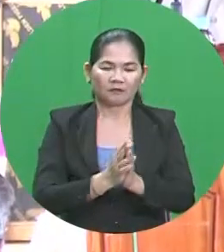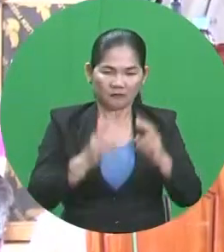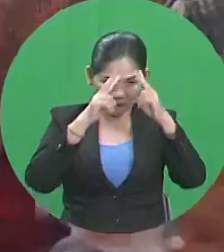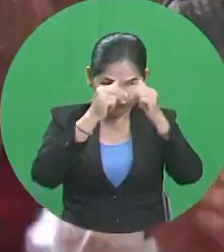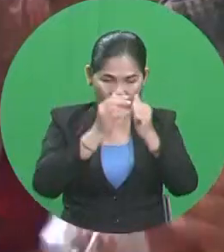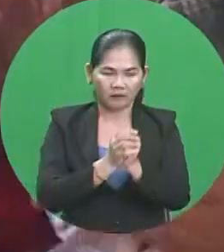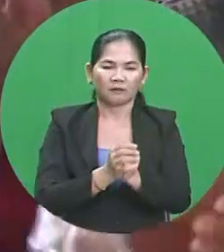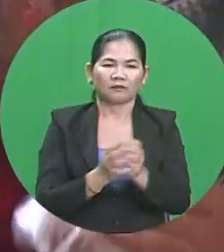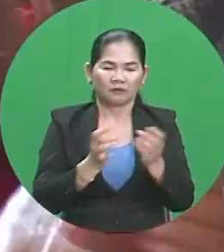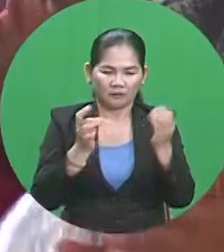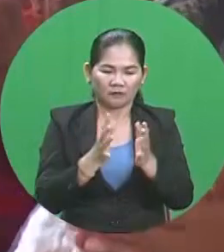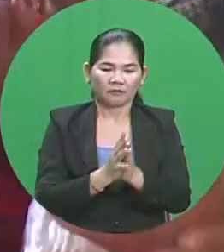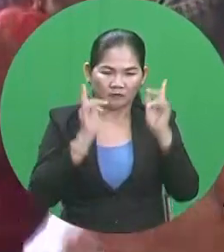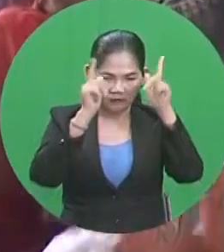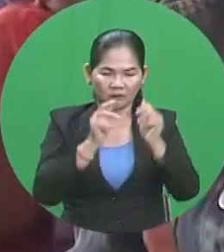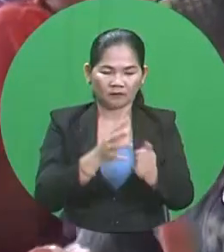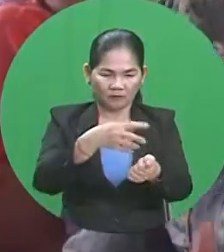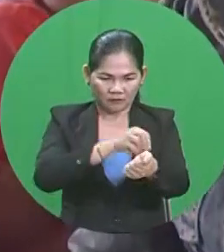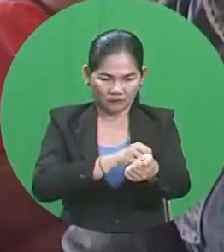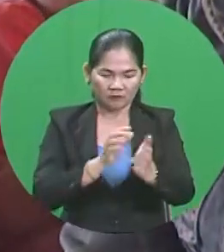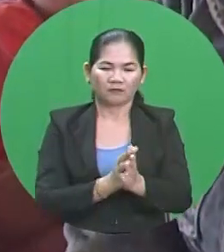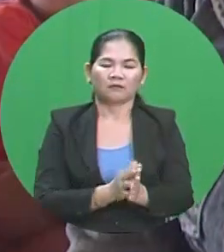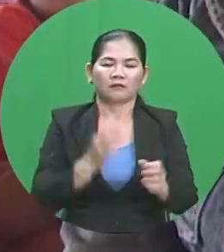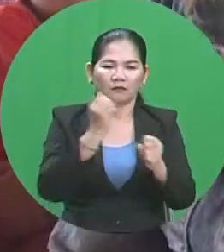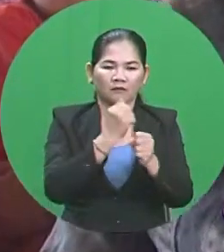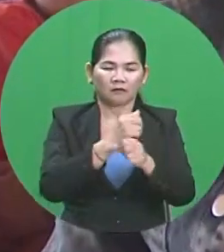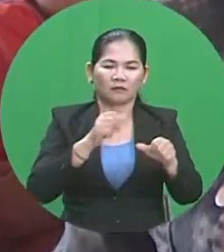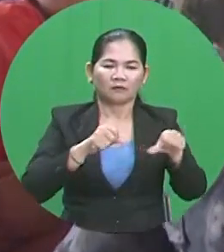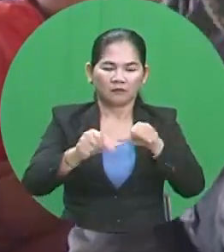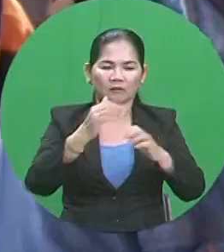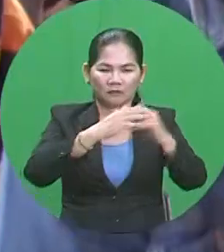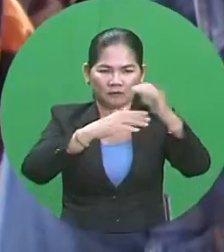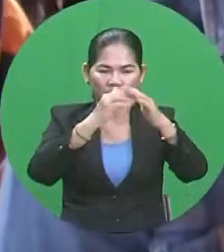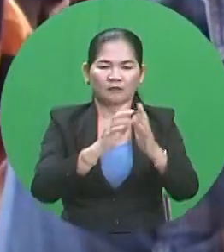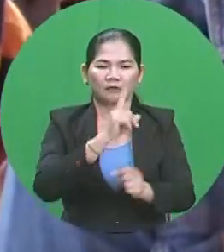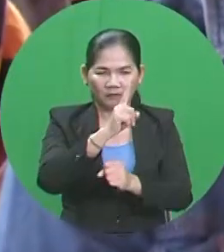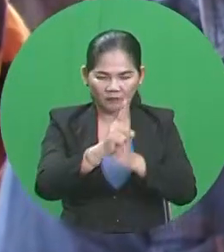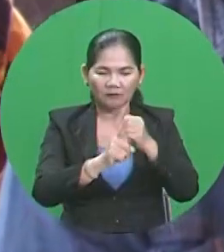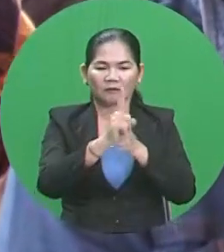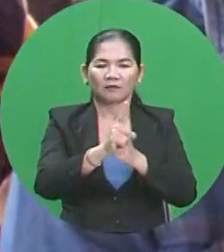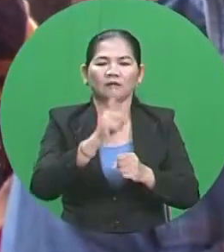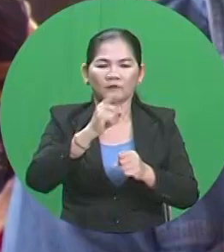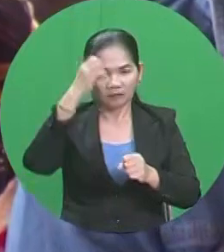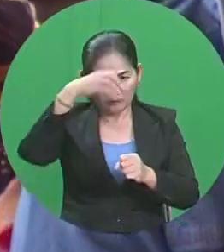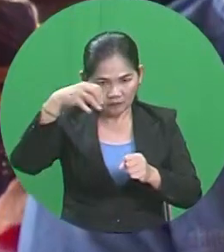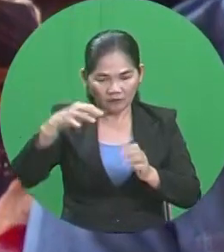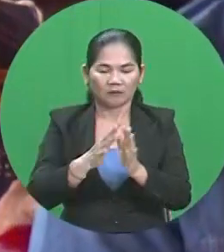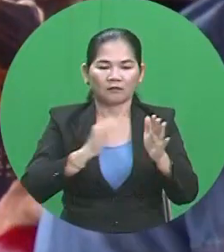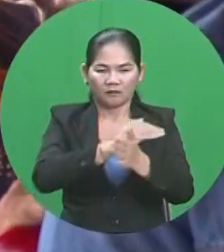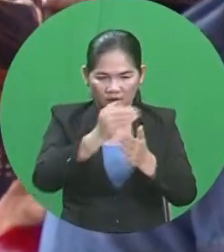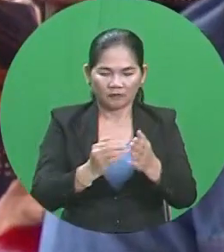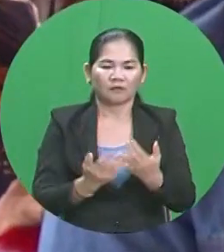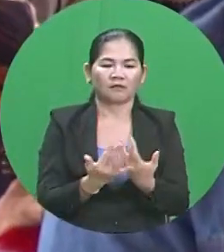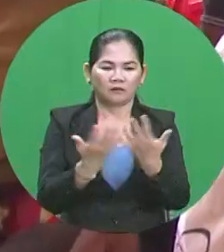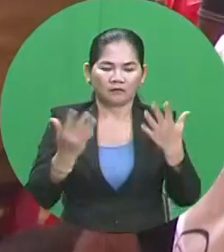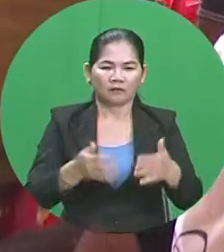ម្ដេចតេជោហ៊ុនសែនតាមរយៈឯកឧត្តមហ៊ុនម៉ាណែតបានកំពុងបន្តស្ថាបនាឡើងពីមួយថ្ងៃទៅមួយថ្ងៃធ្វើឲ្យមានសមិទ្ធផលជាច្រើ